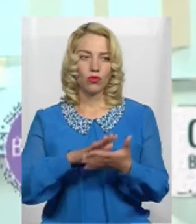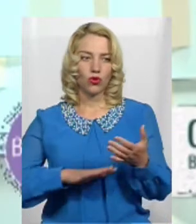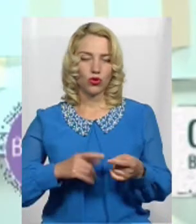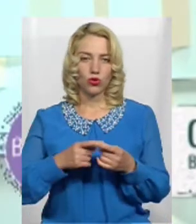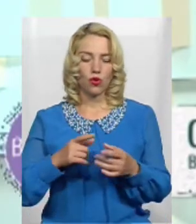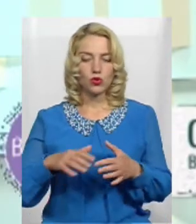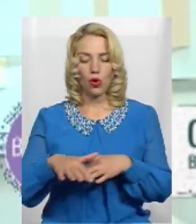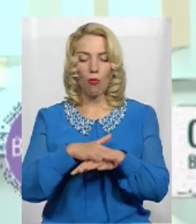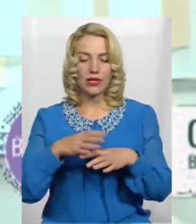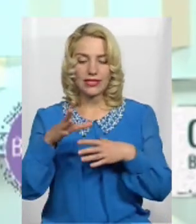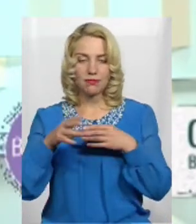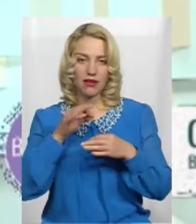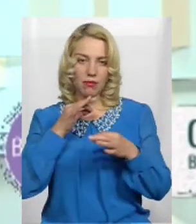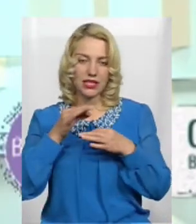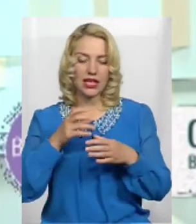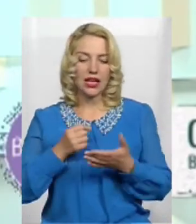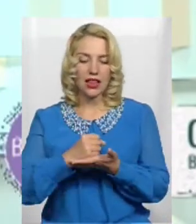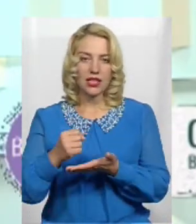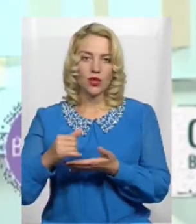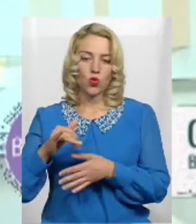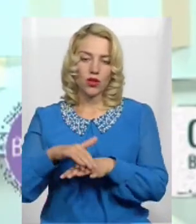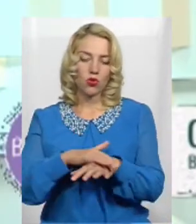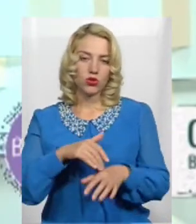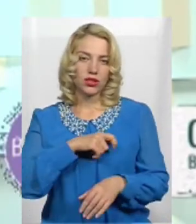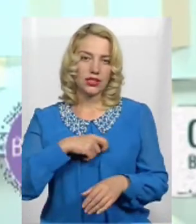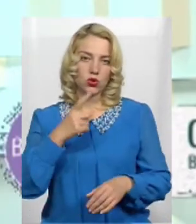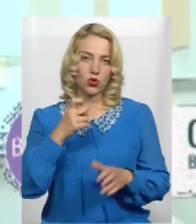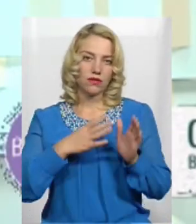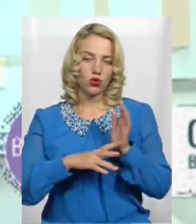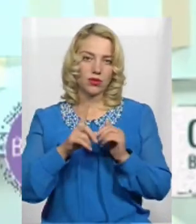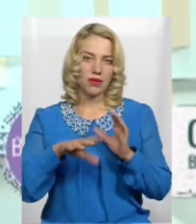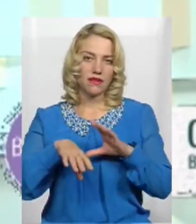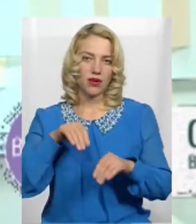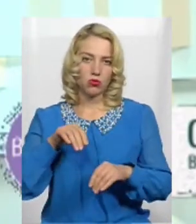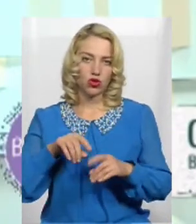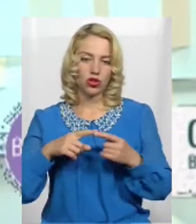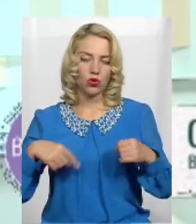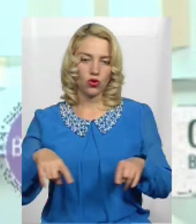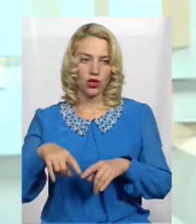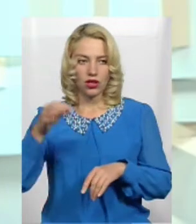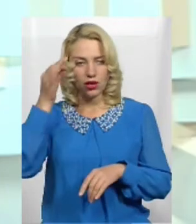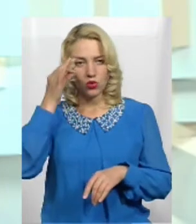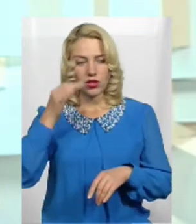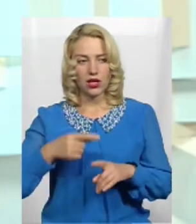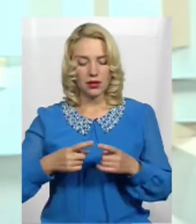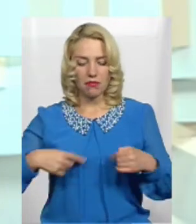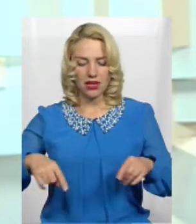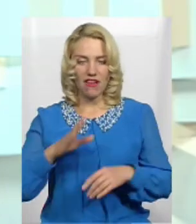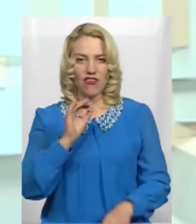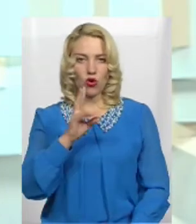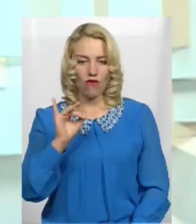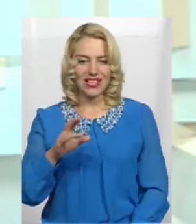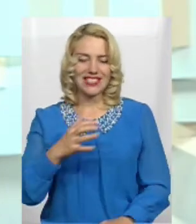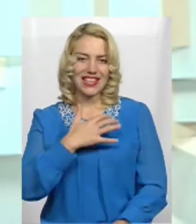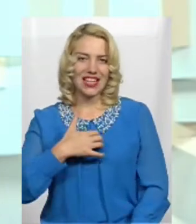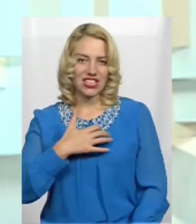Продовжуємо публічні співбесіди із кандидатами у народні депутати від 191-го виборчого округу. Нагадаю, межі – Віньковецький,